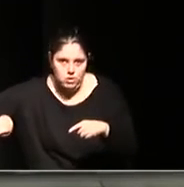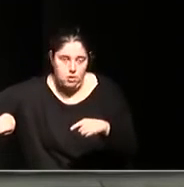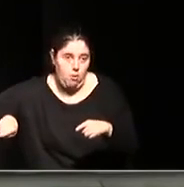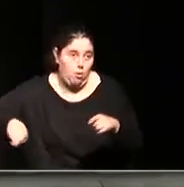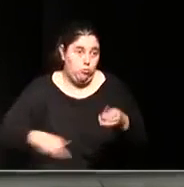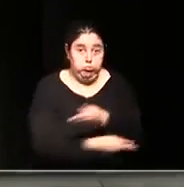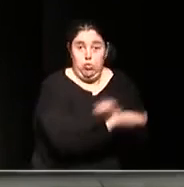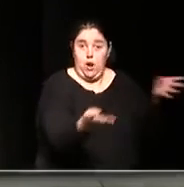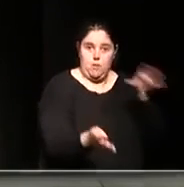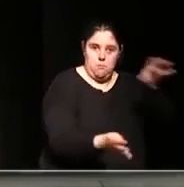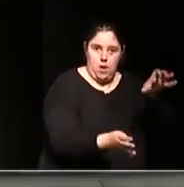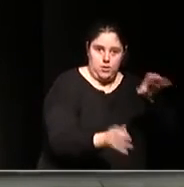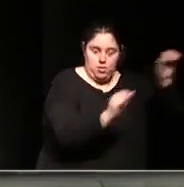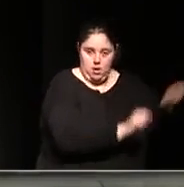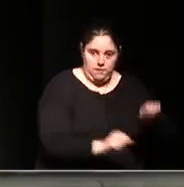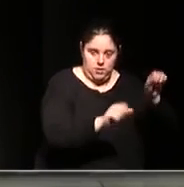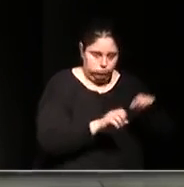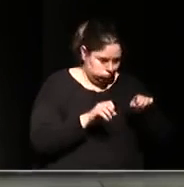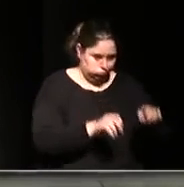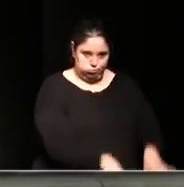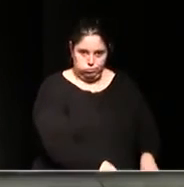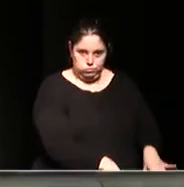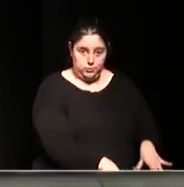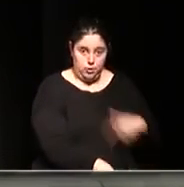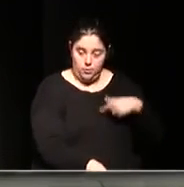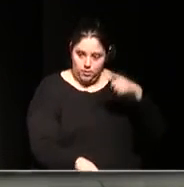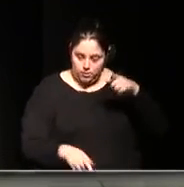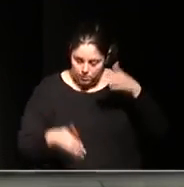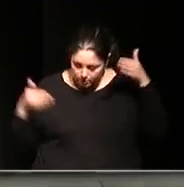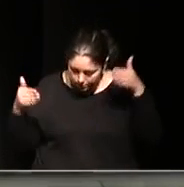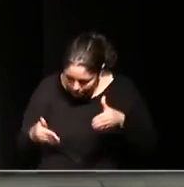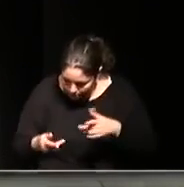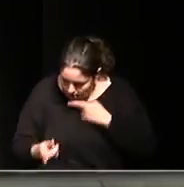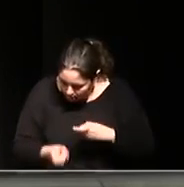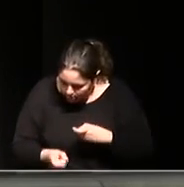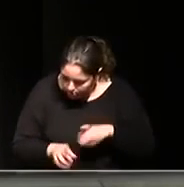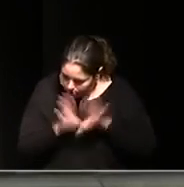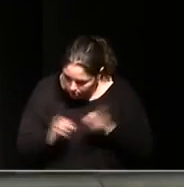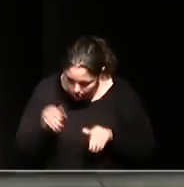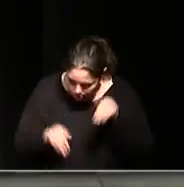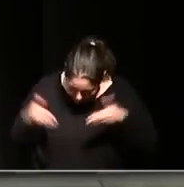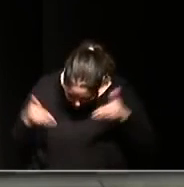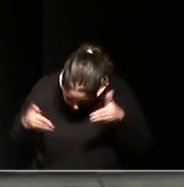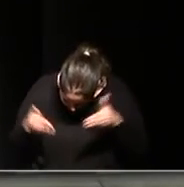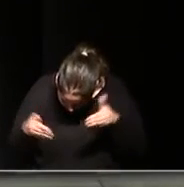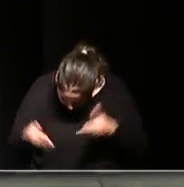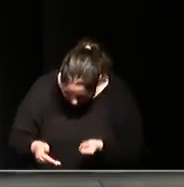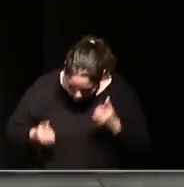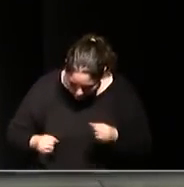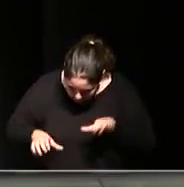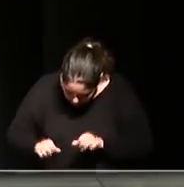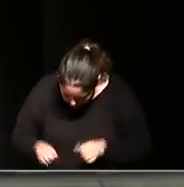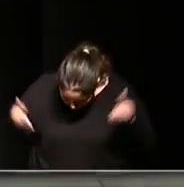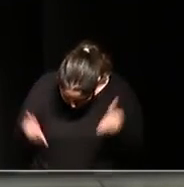la pluralitat del país, pendents només de resultats electorals, d'enquestes i de conservar petites parcel·les de